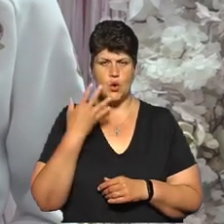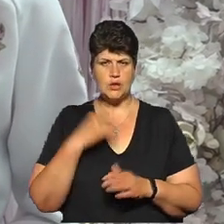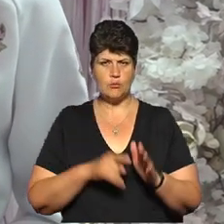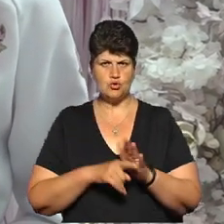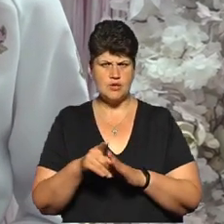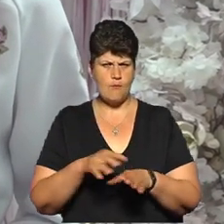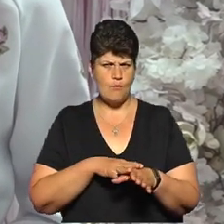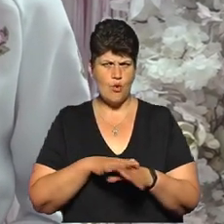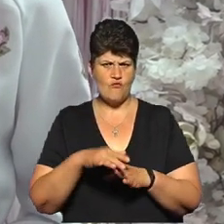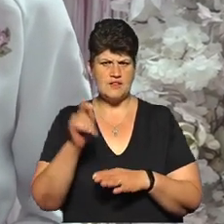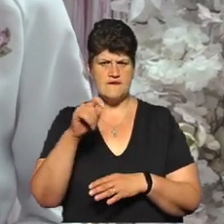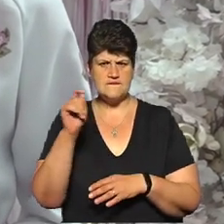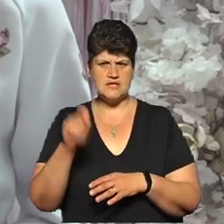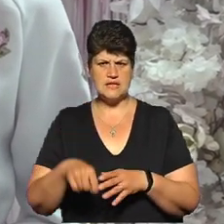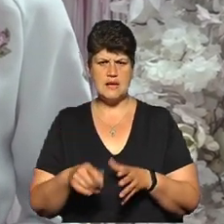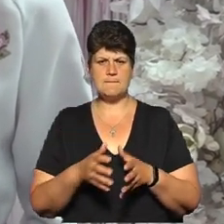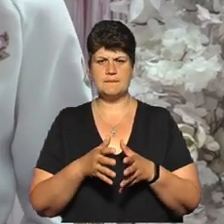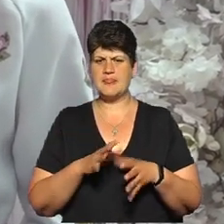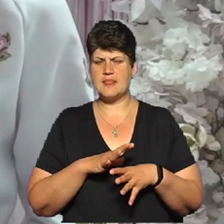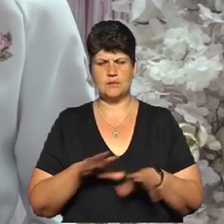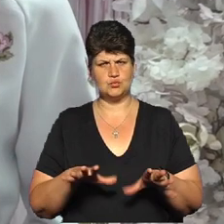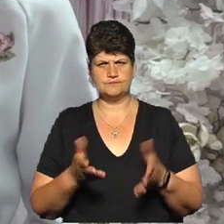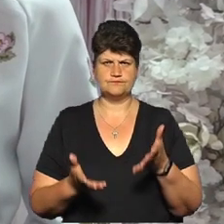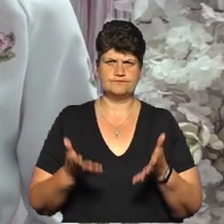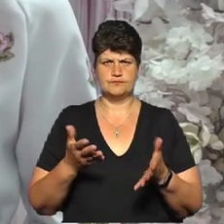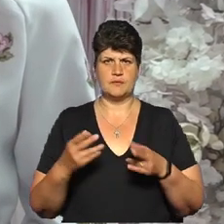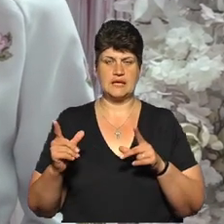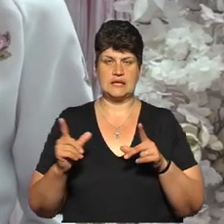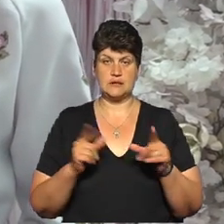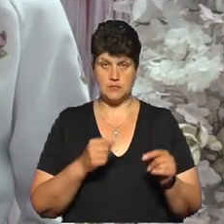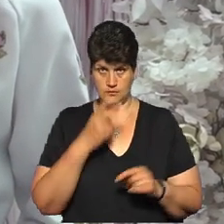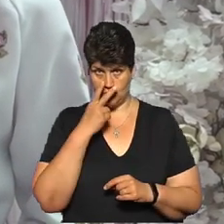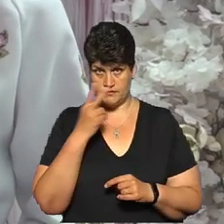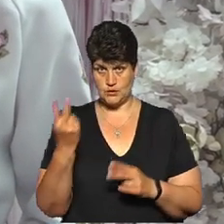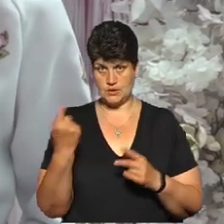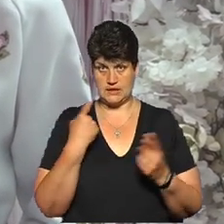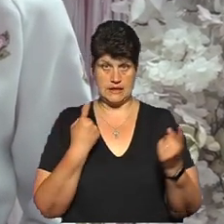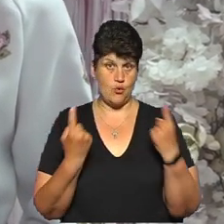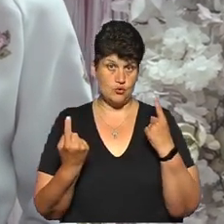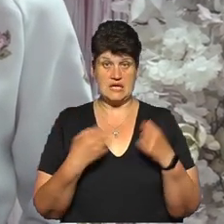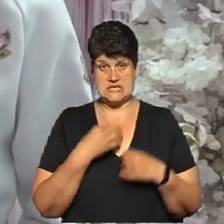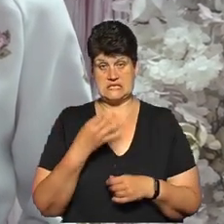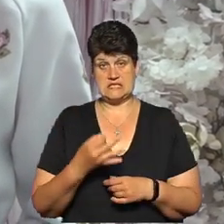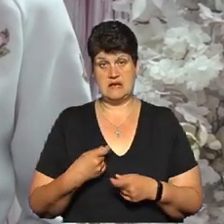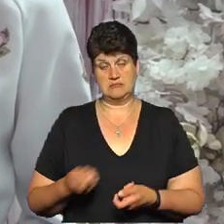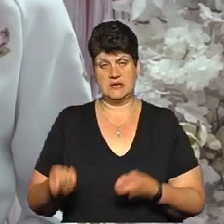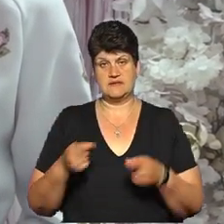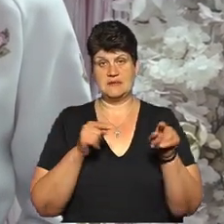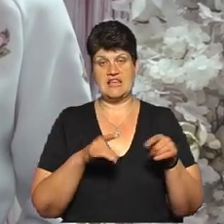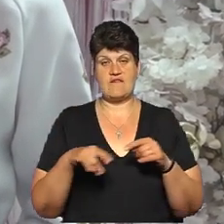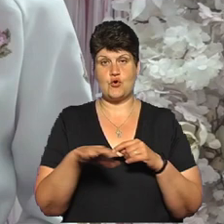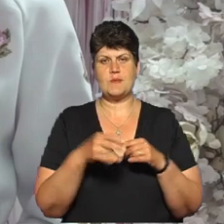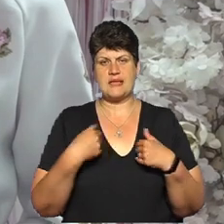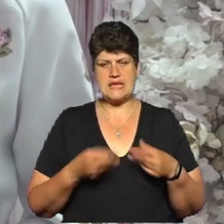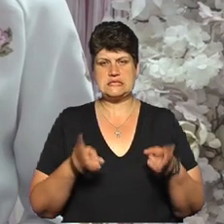війна, більше не було сумнівів, що ми їдемо. Ми подивилися один на одного і я сказав, вези мене до Європи. Я залишуся і буду